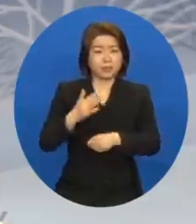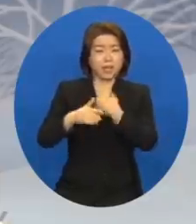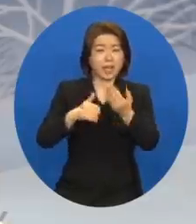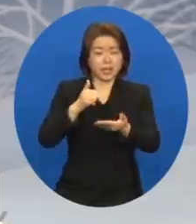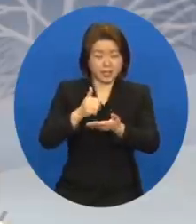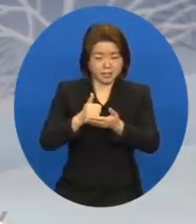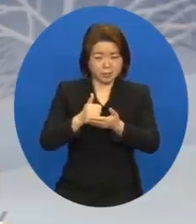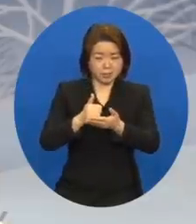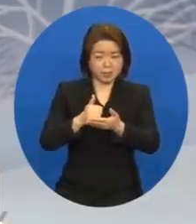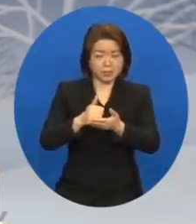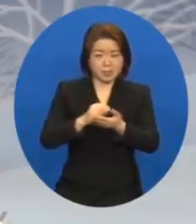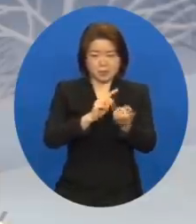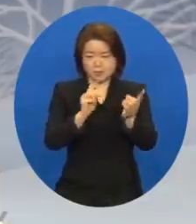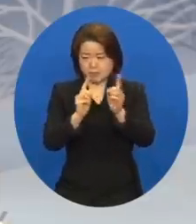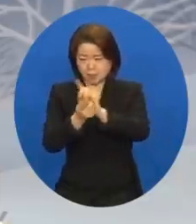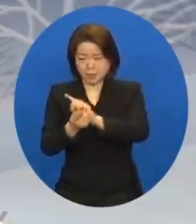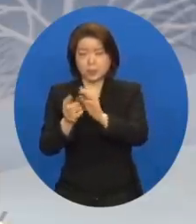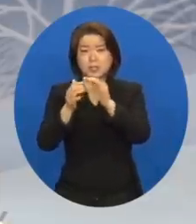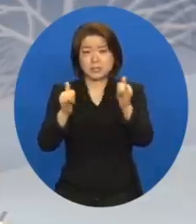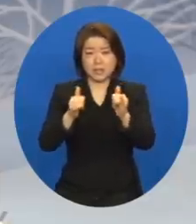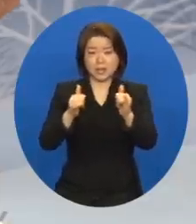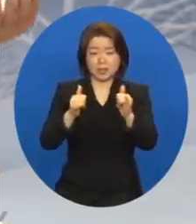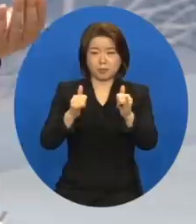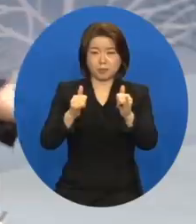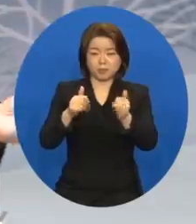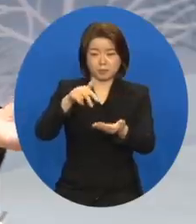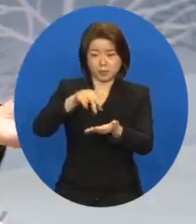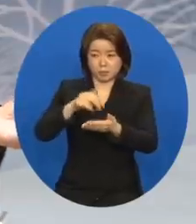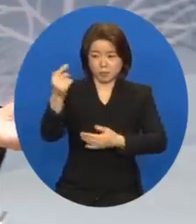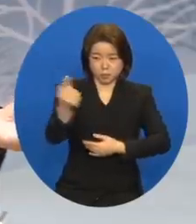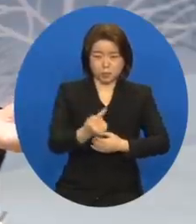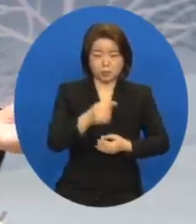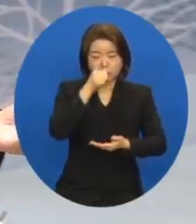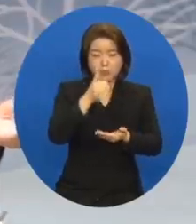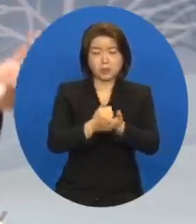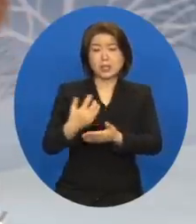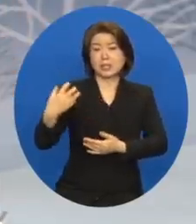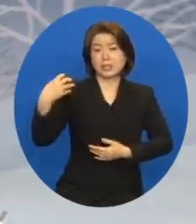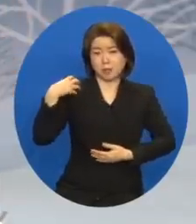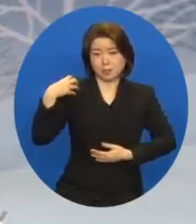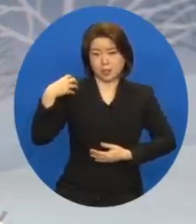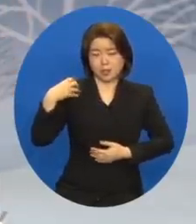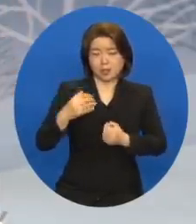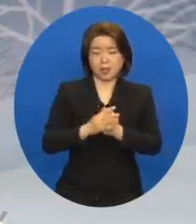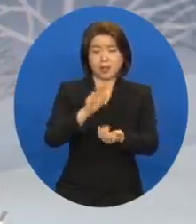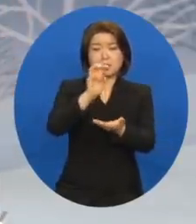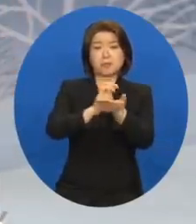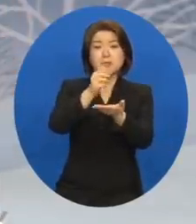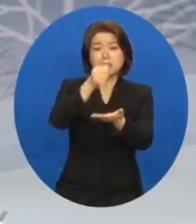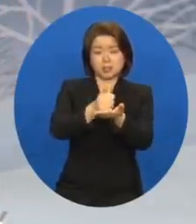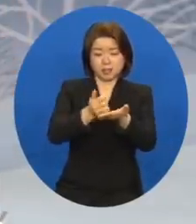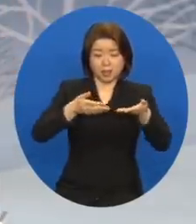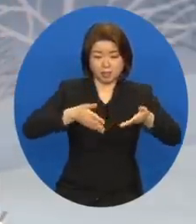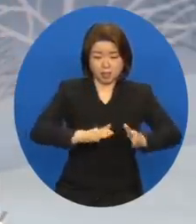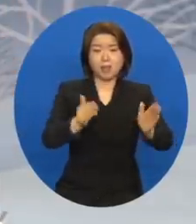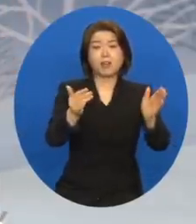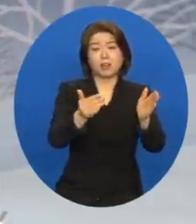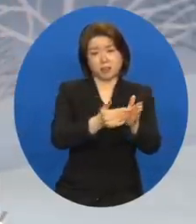하나님께서 사람이 되셔서 우리의 죄를 다 담당하시는 메시아로